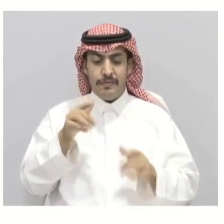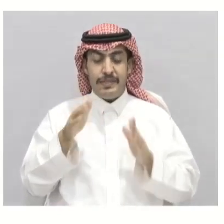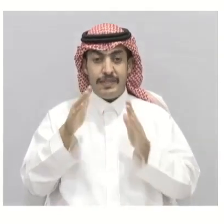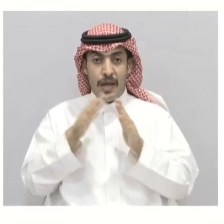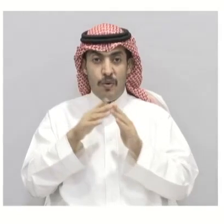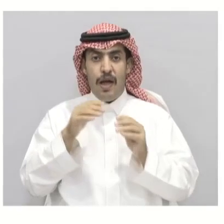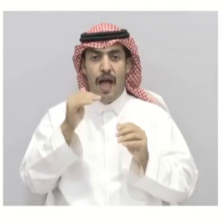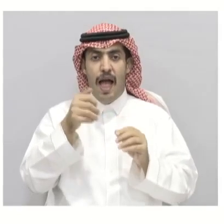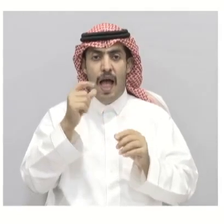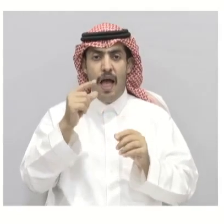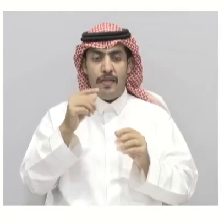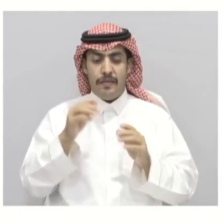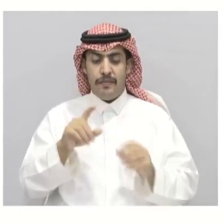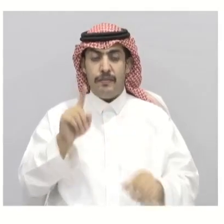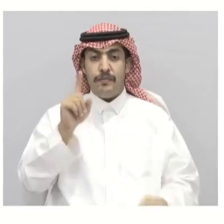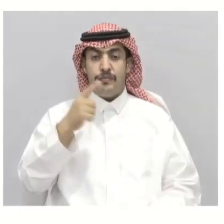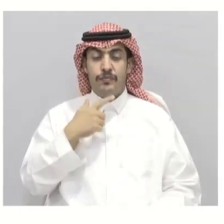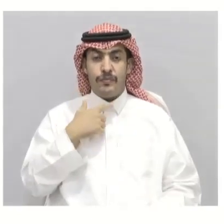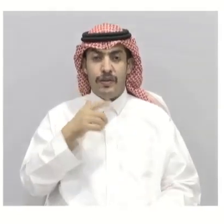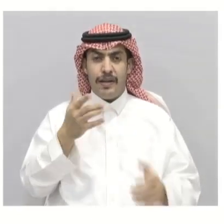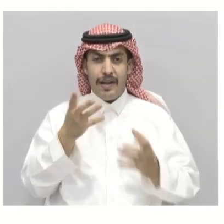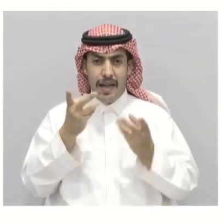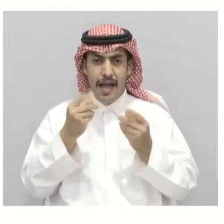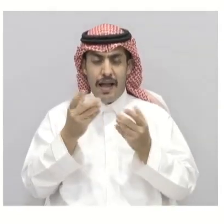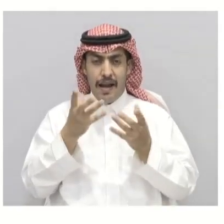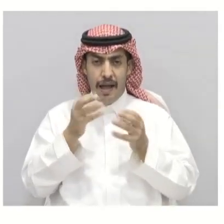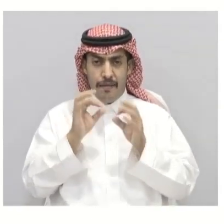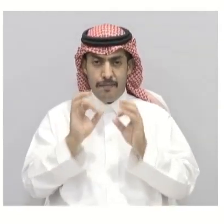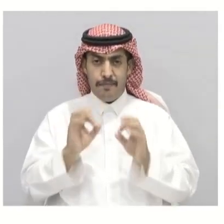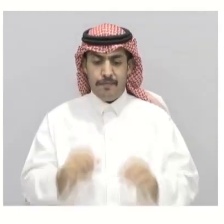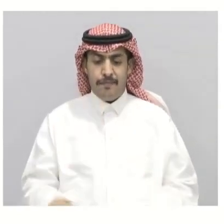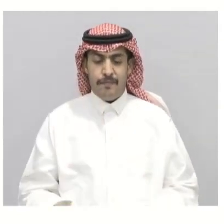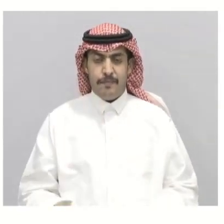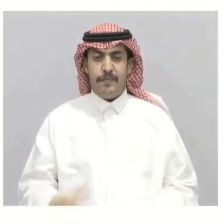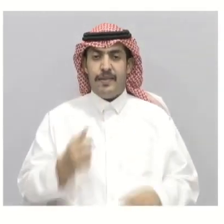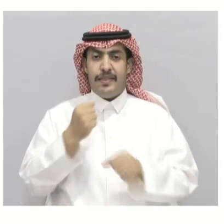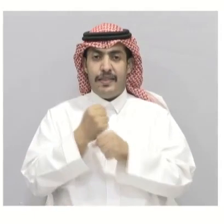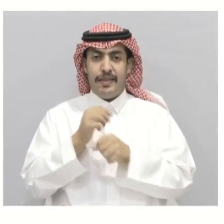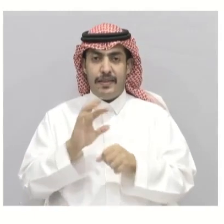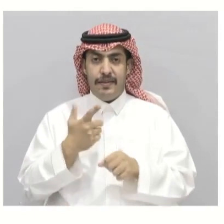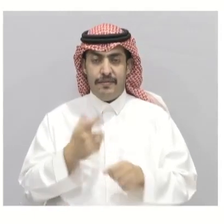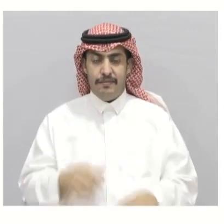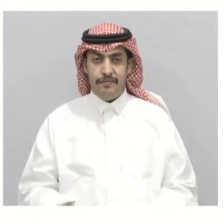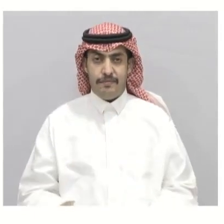زاويه حاده لكن يريد قياسا معينا ماذا سنقول